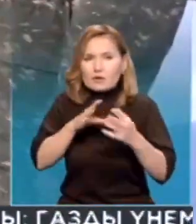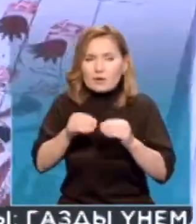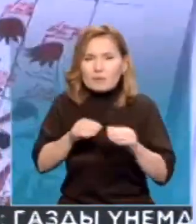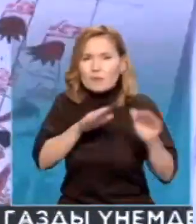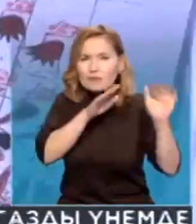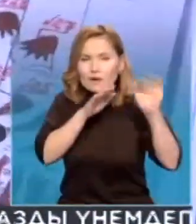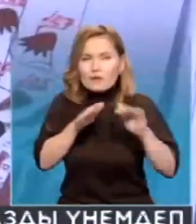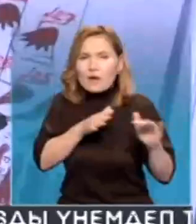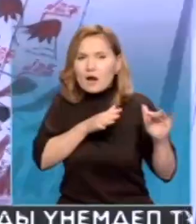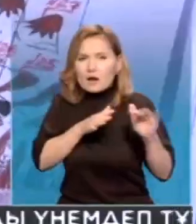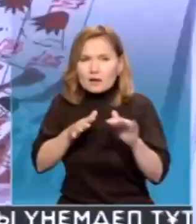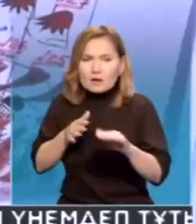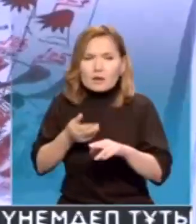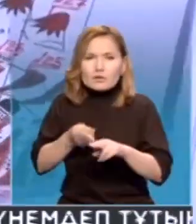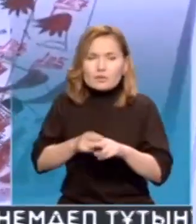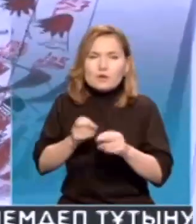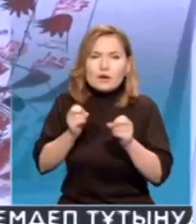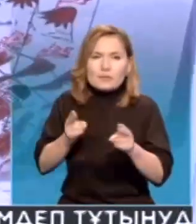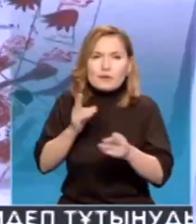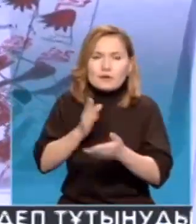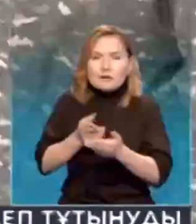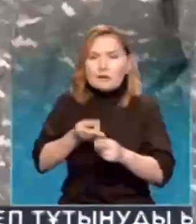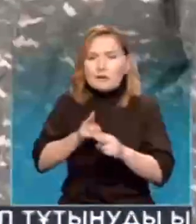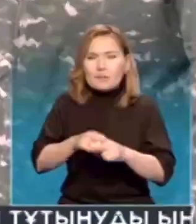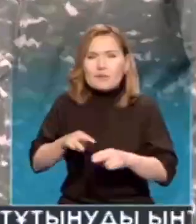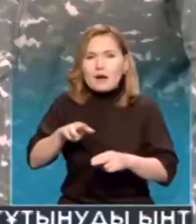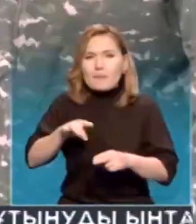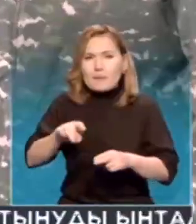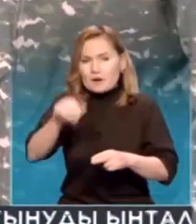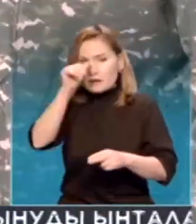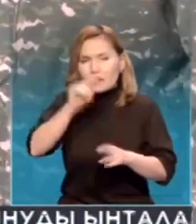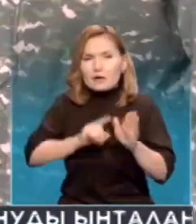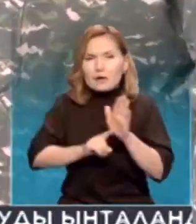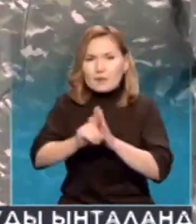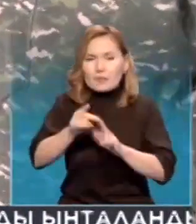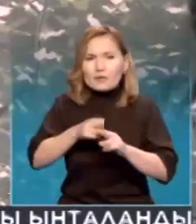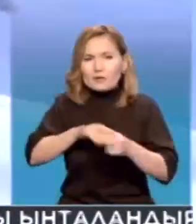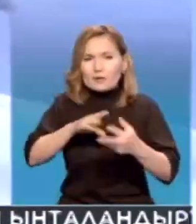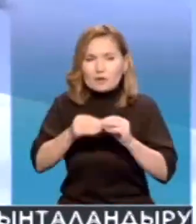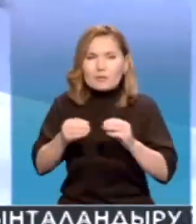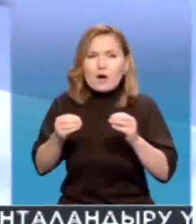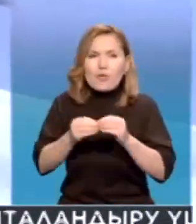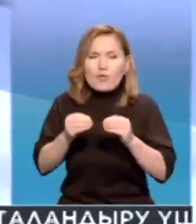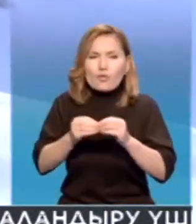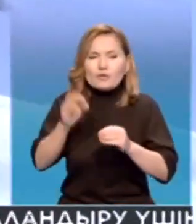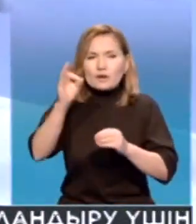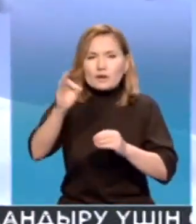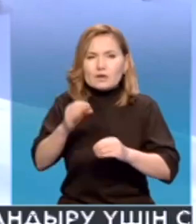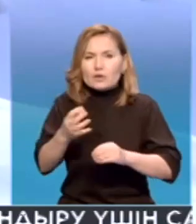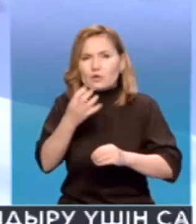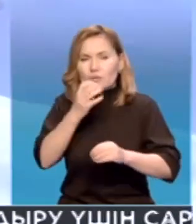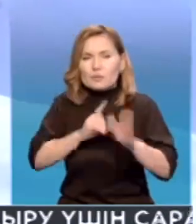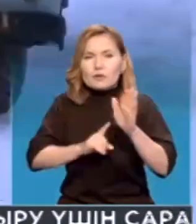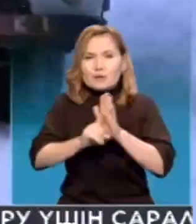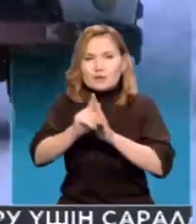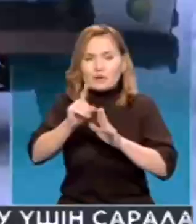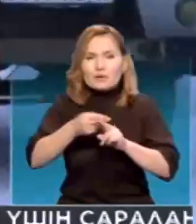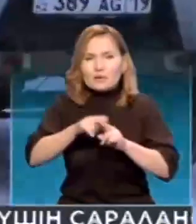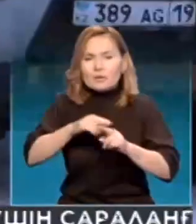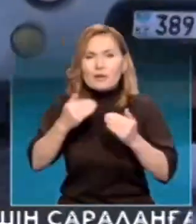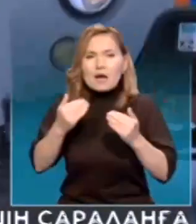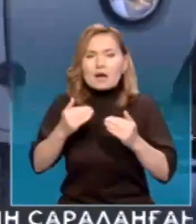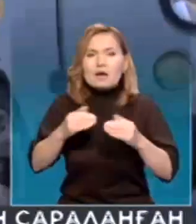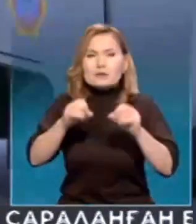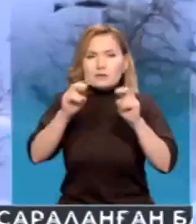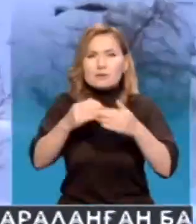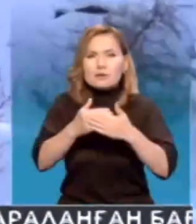төніп тұрған жоқ. Ал қазгидромет болжам бойынша наурыз айының басында термометр бағамы 10 градусқа дейін көтерілуі мүмкін. Сондықтан мамандар қазірден